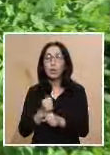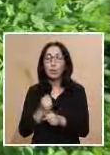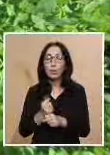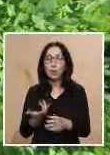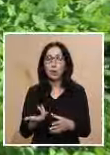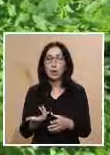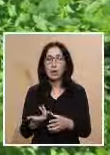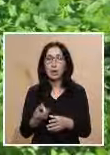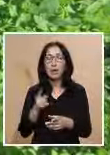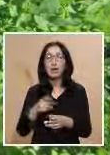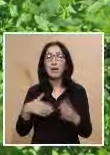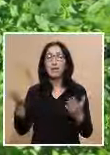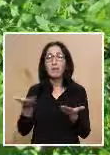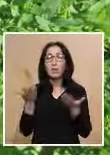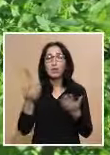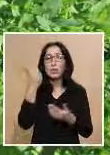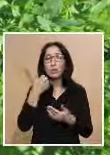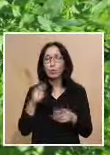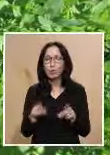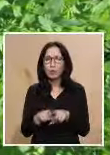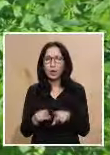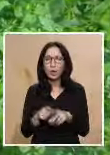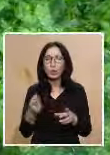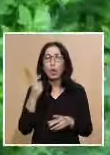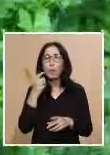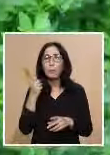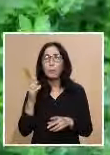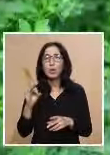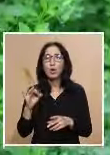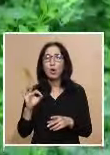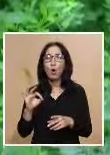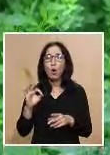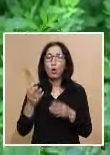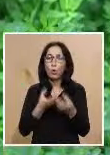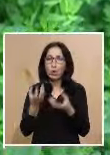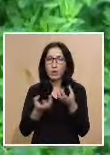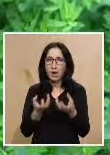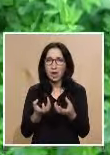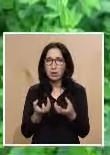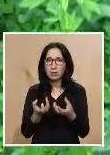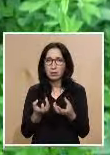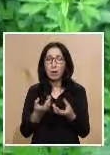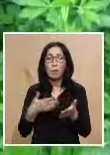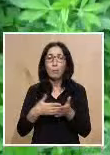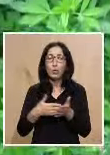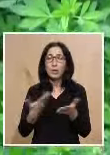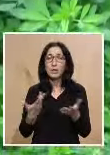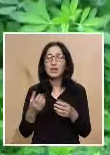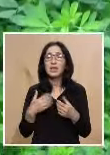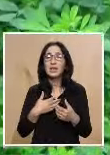си продуктивност, тя вече се използва даже и като за производство на биогорива.